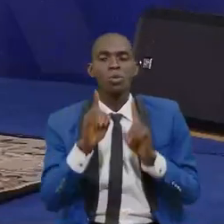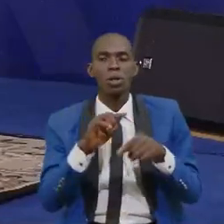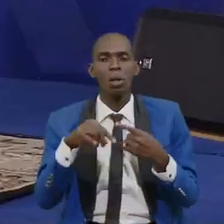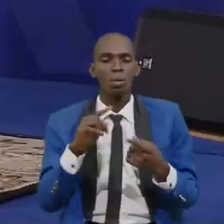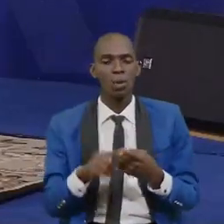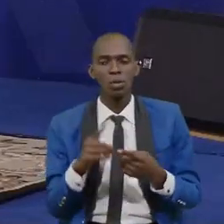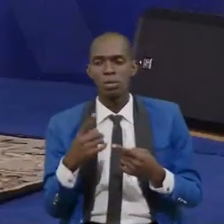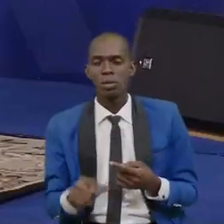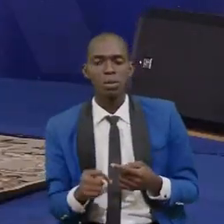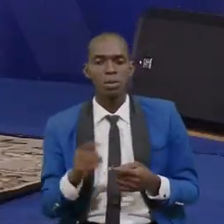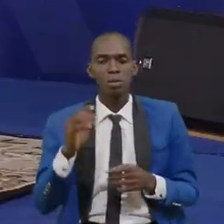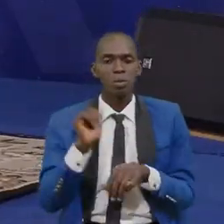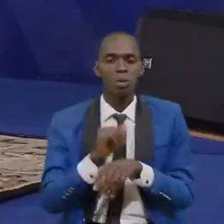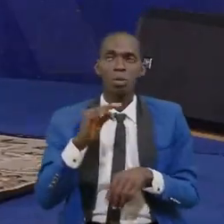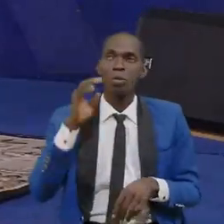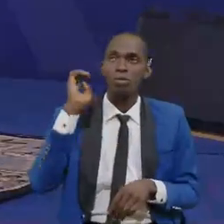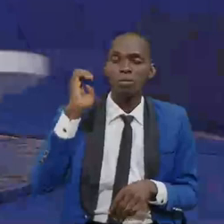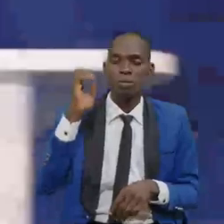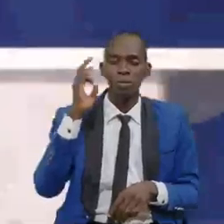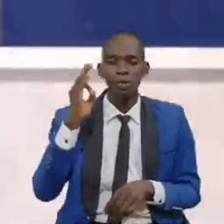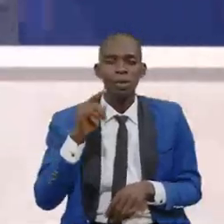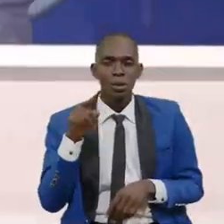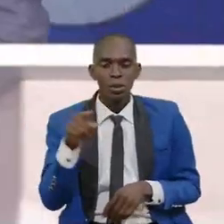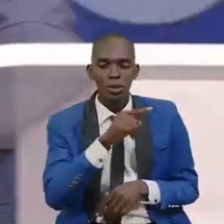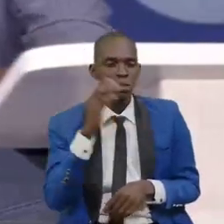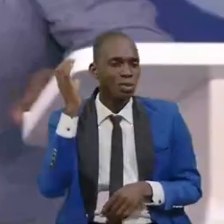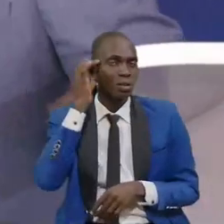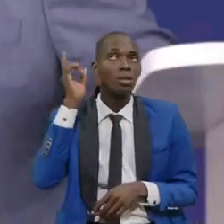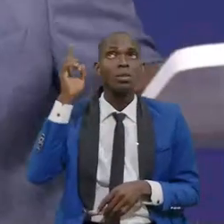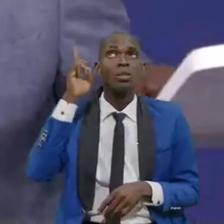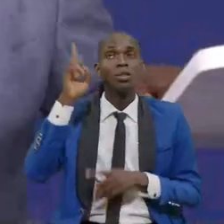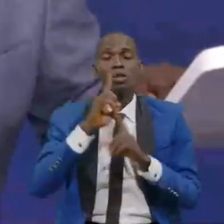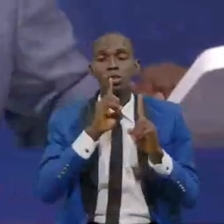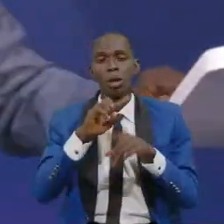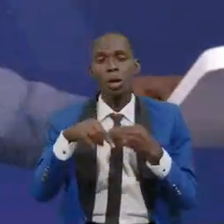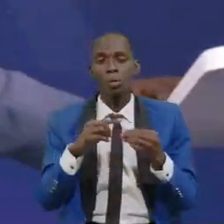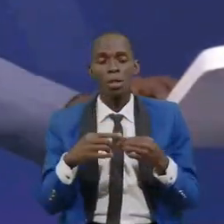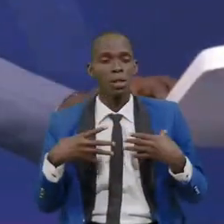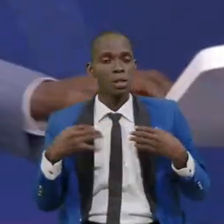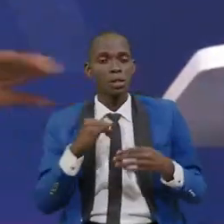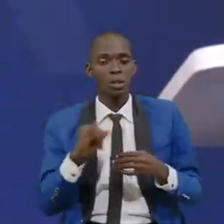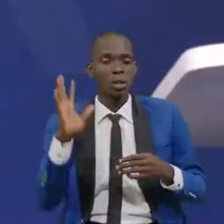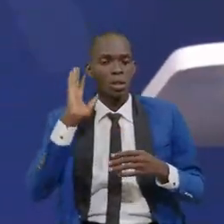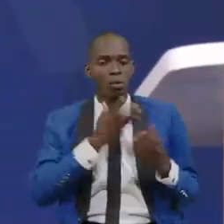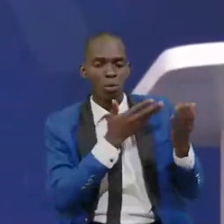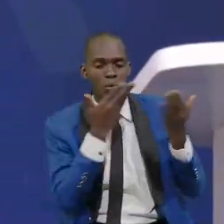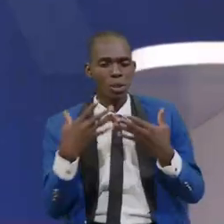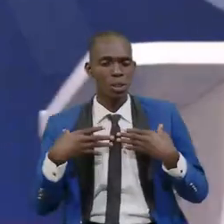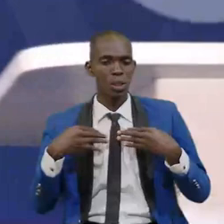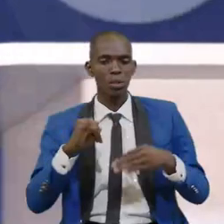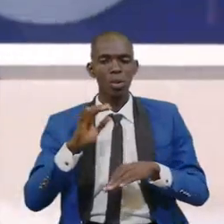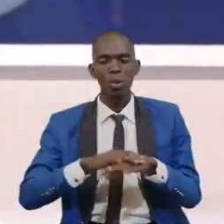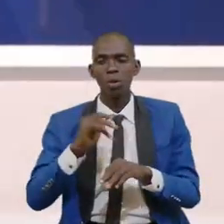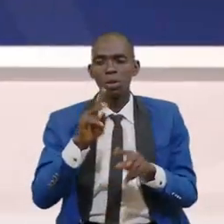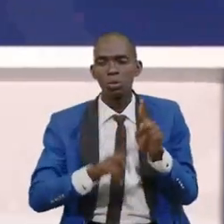de l'évangélisation, écoutez-le. Il parlera de la guérison et il va prononcer la